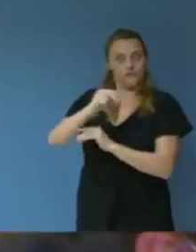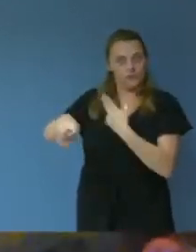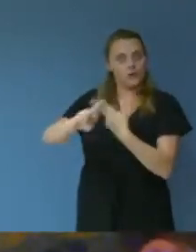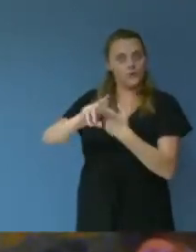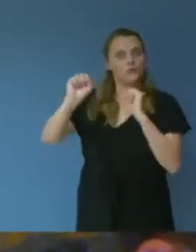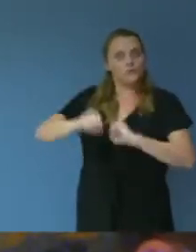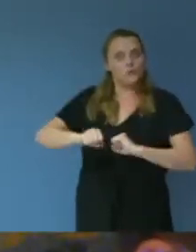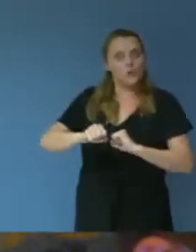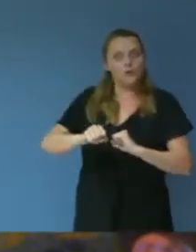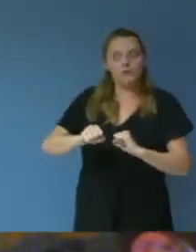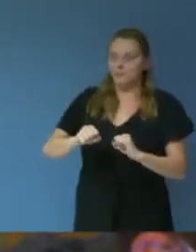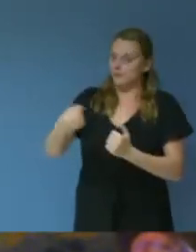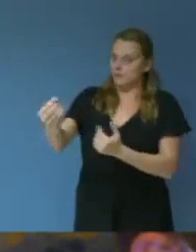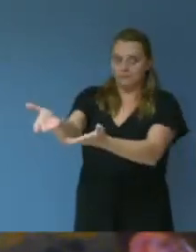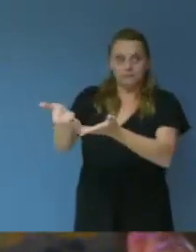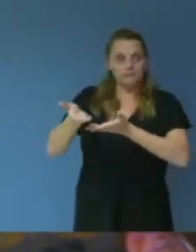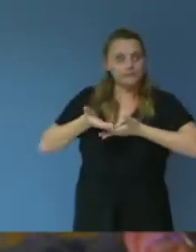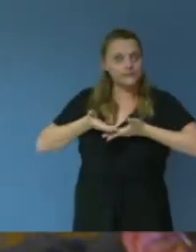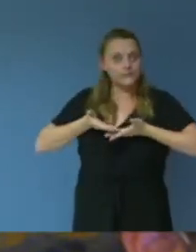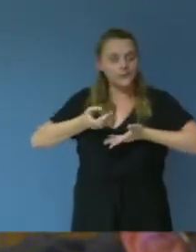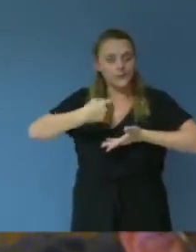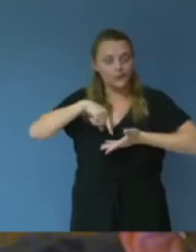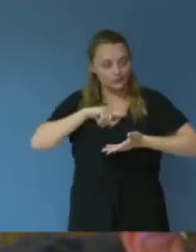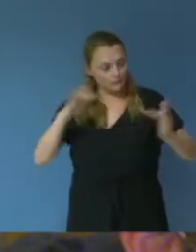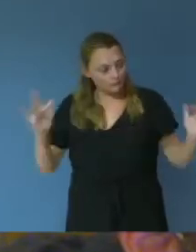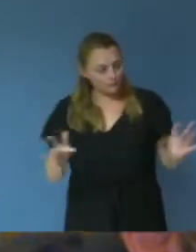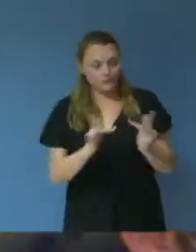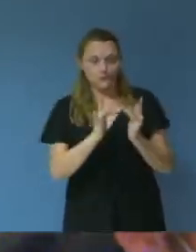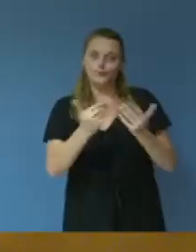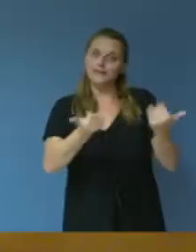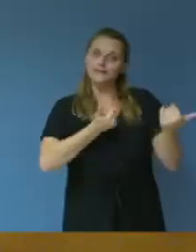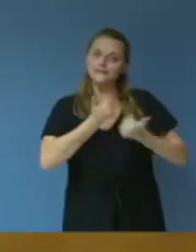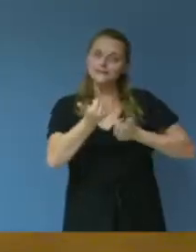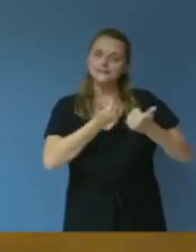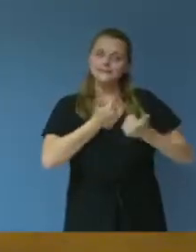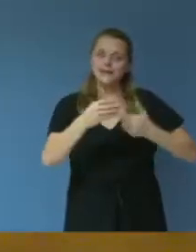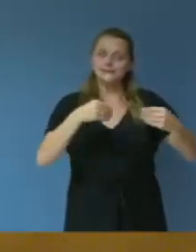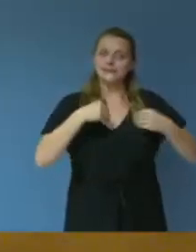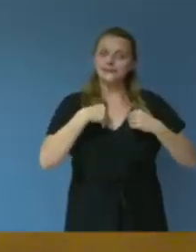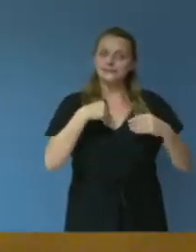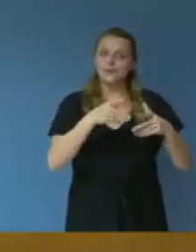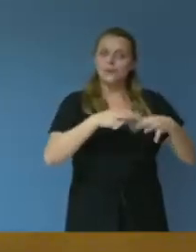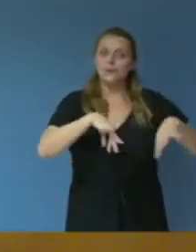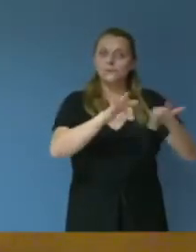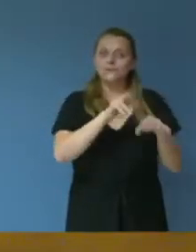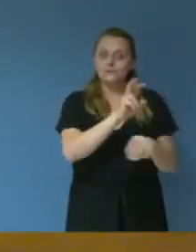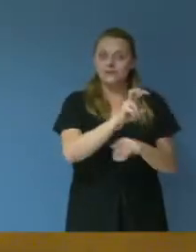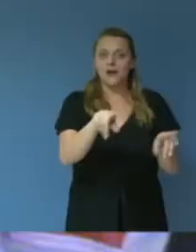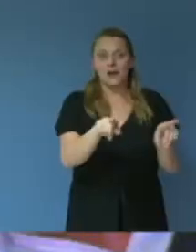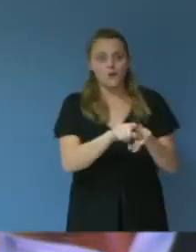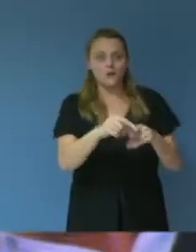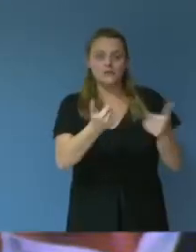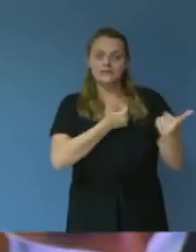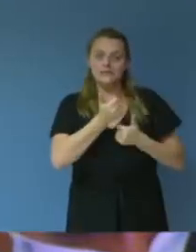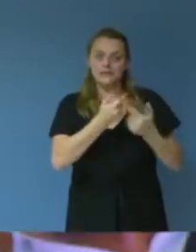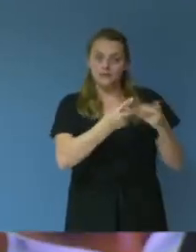espaces verts et la direction des espaces publics seront preneurs de ces solutions.